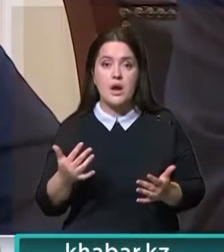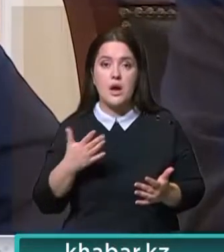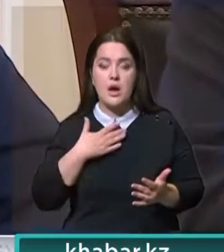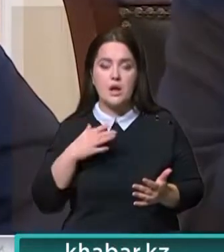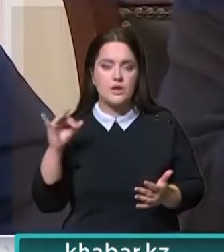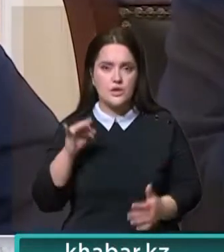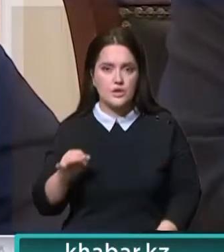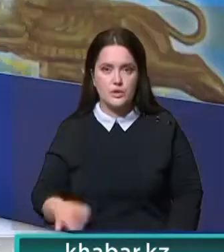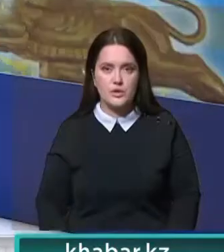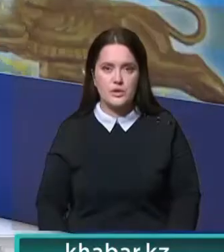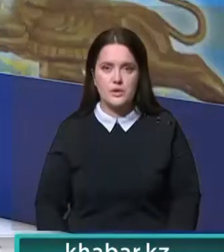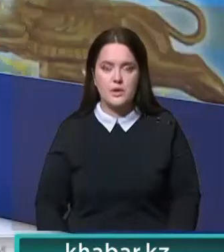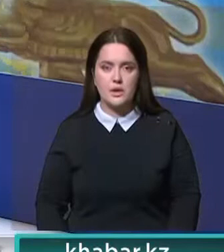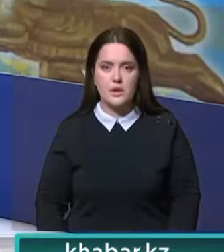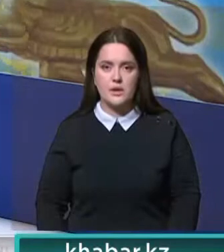нашей истории.